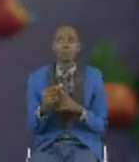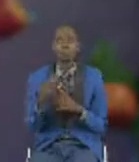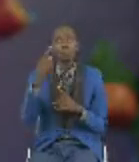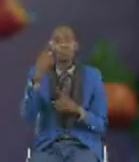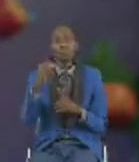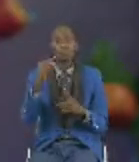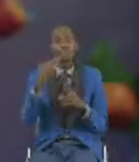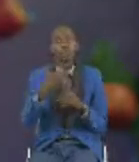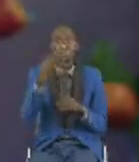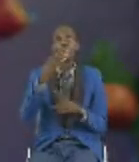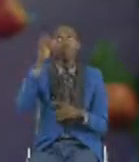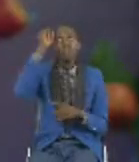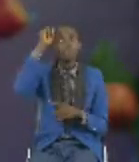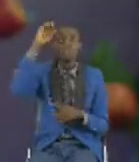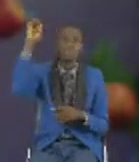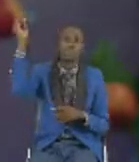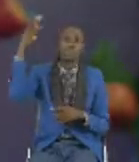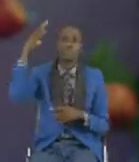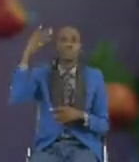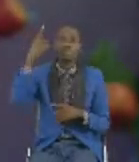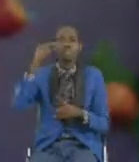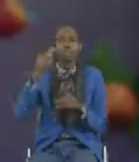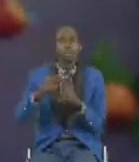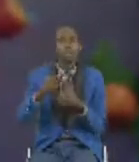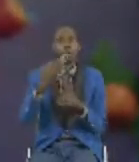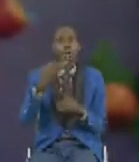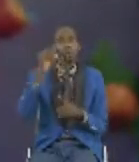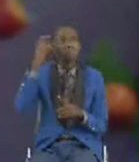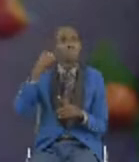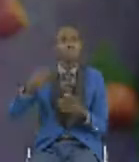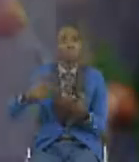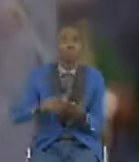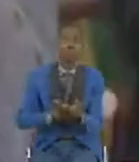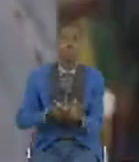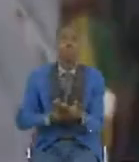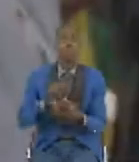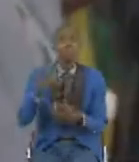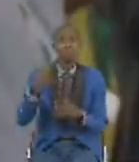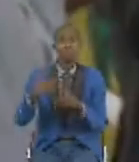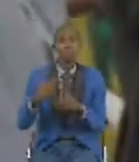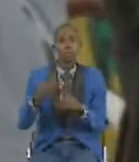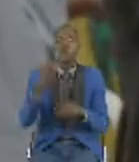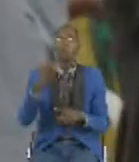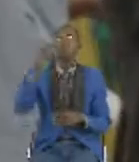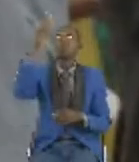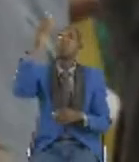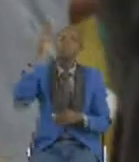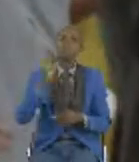la parole de sa grâce, la parole de l'évangile, la parole de